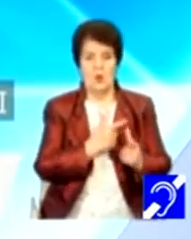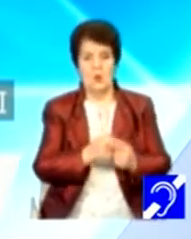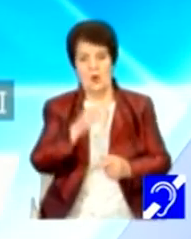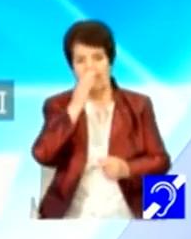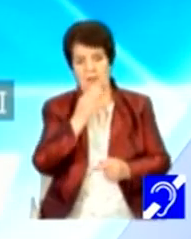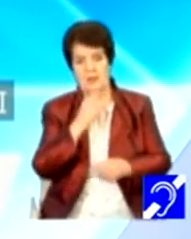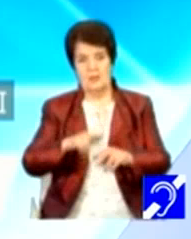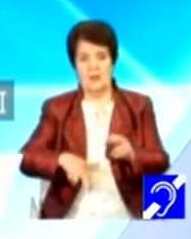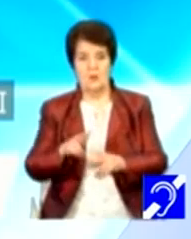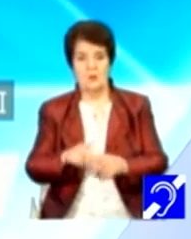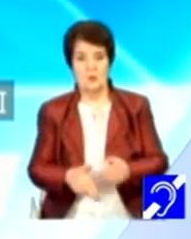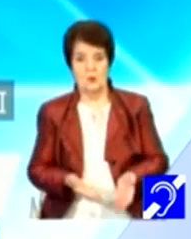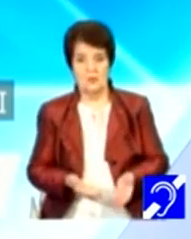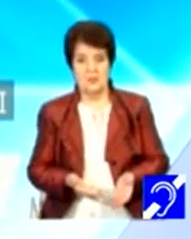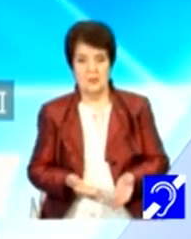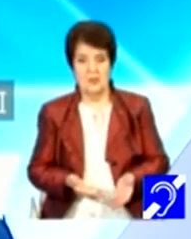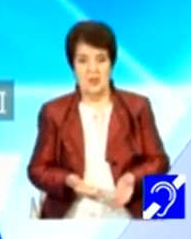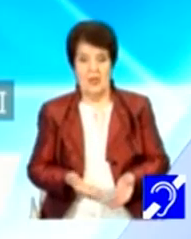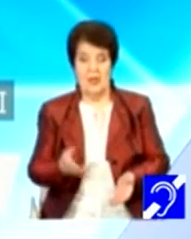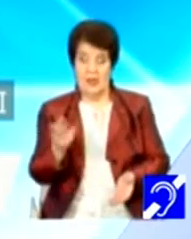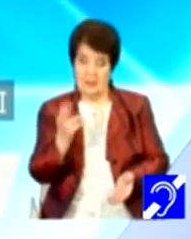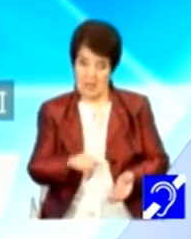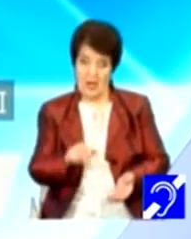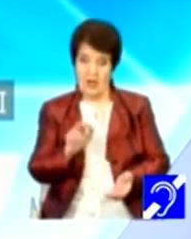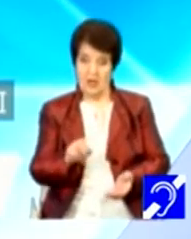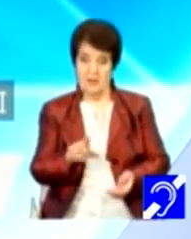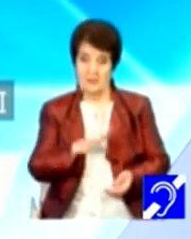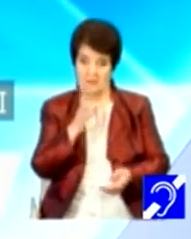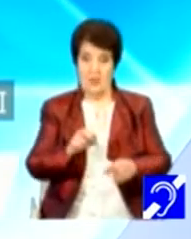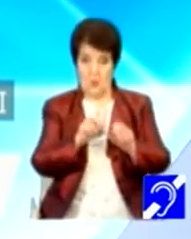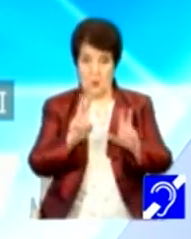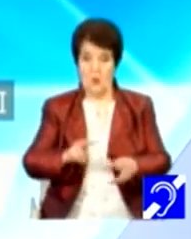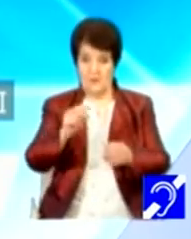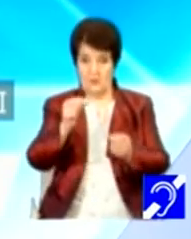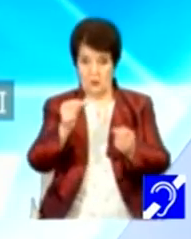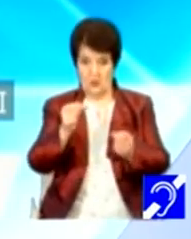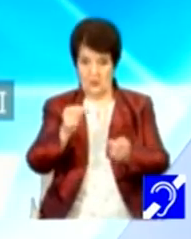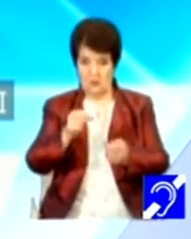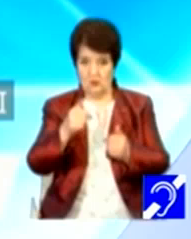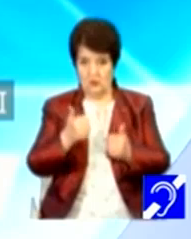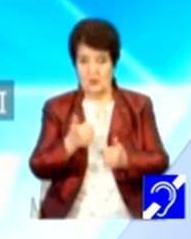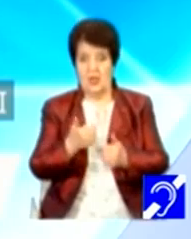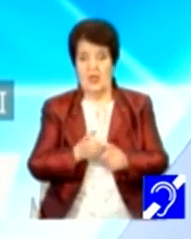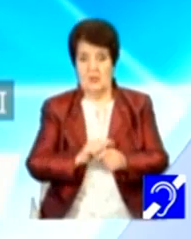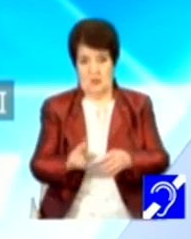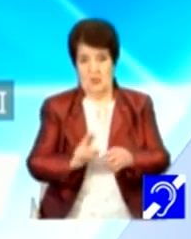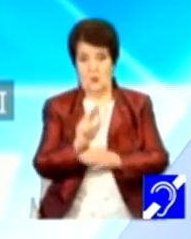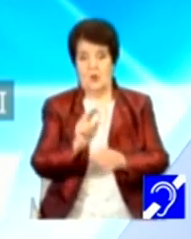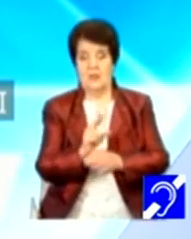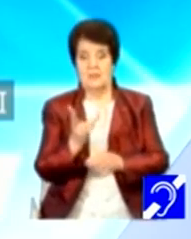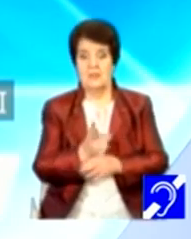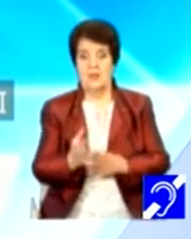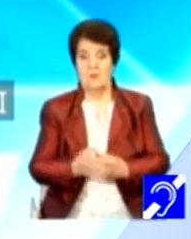tata, la construcție, da? Dar să fie profesioniști, dar pentru asta trebuie de investit în educație.